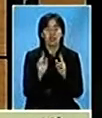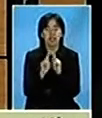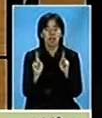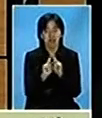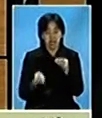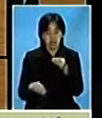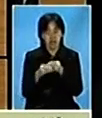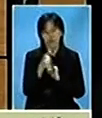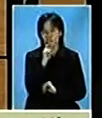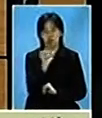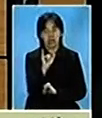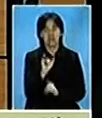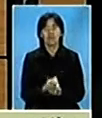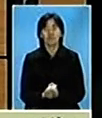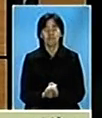ติม